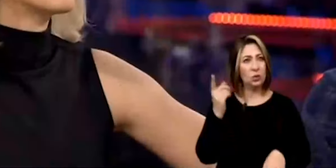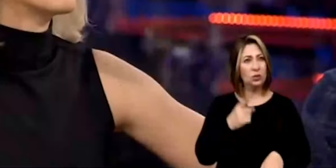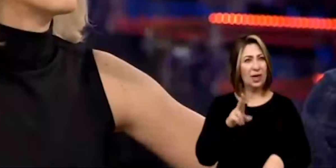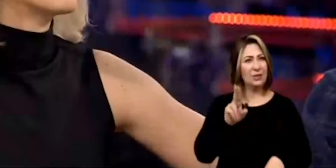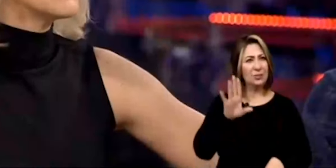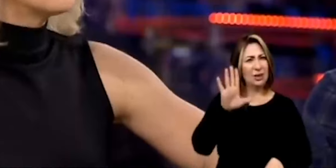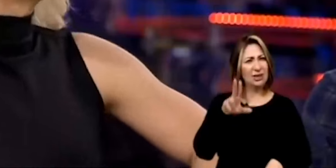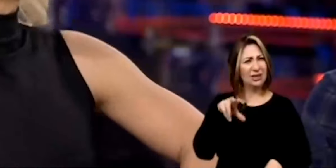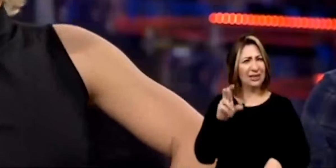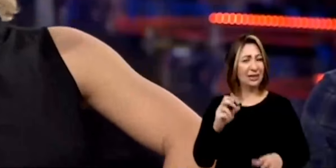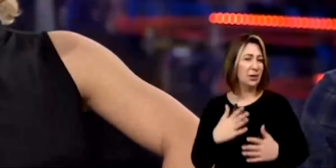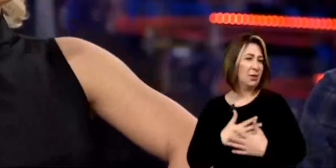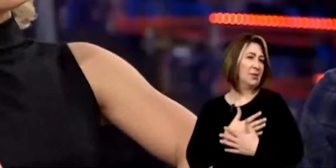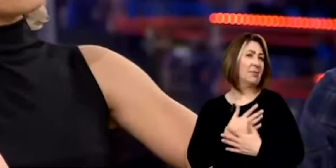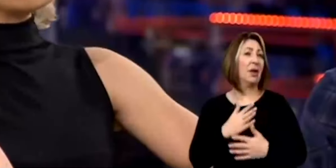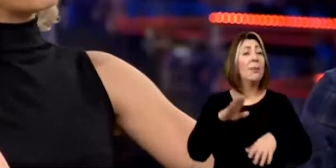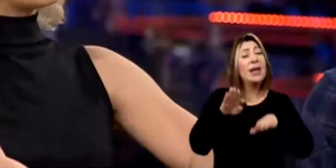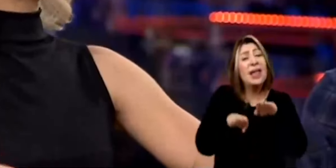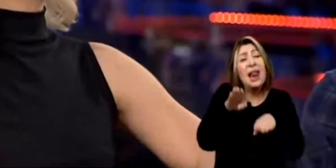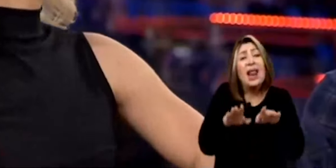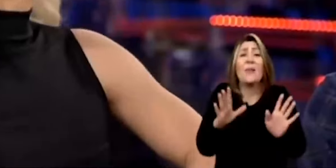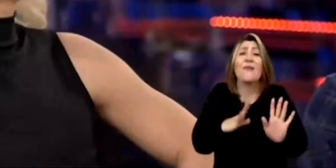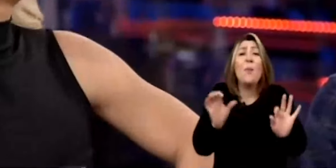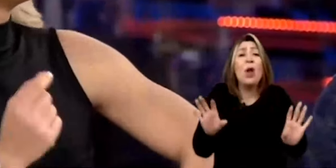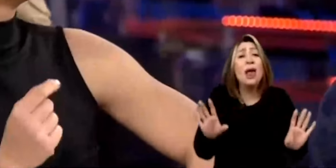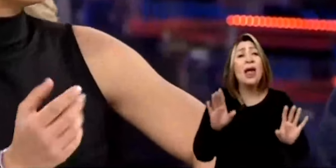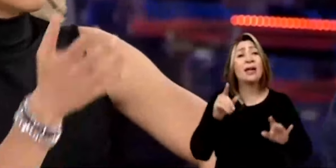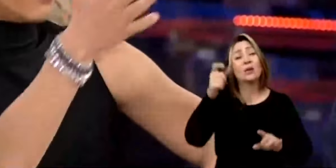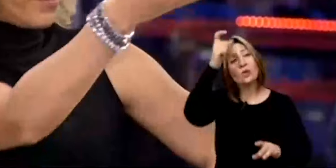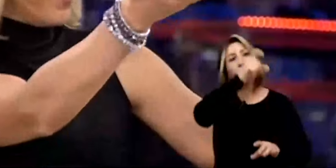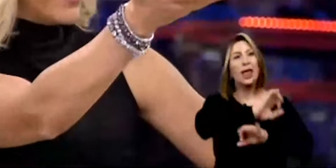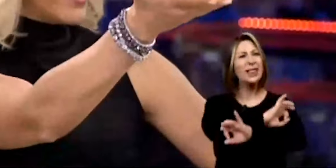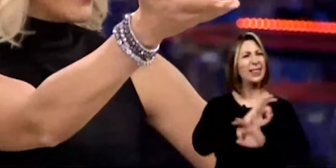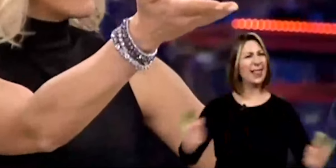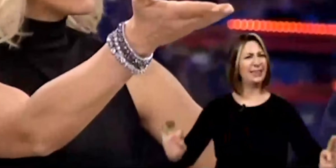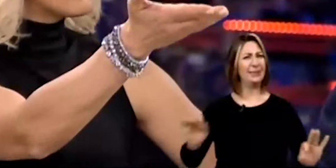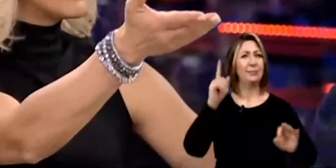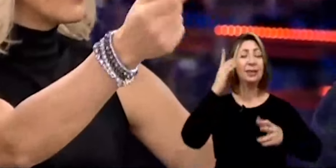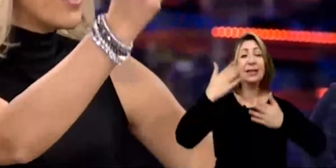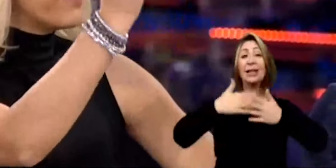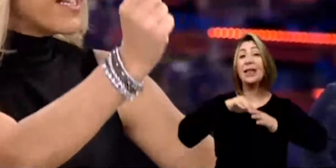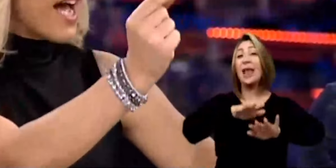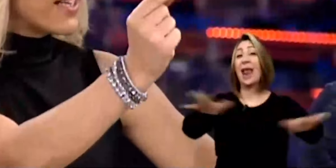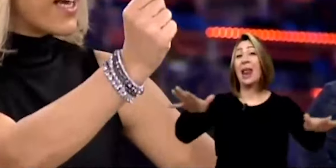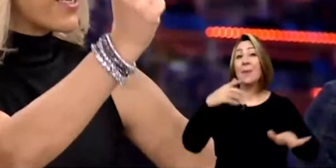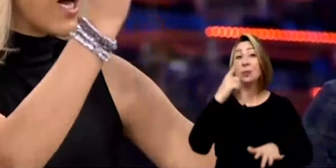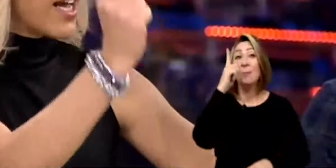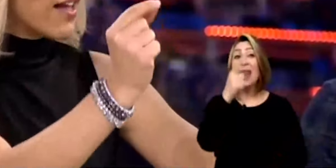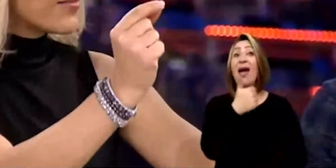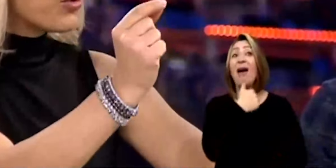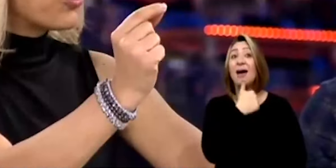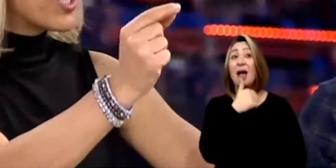%75 seksiyim diye. Ama genellemeler var Okan Bey yani mesela Türkiye'nin net bir genelleme söyleyeyim. Bir